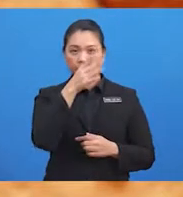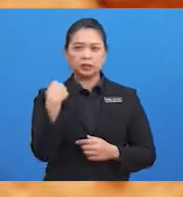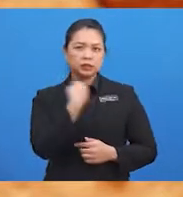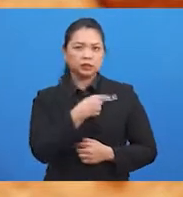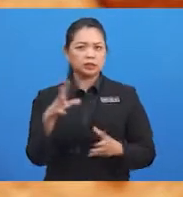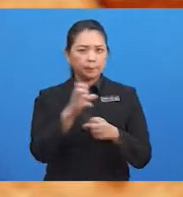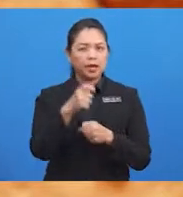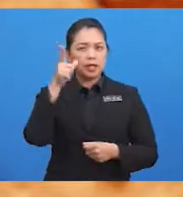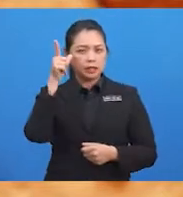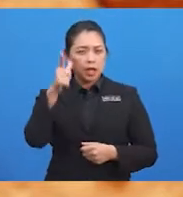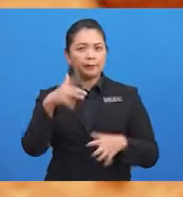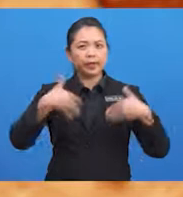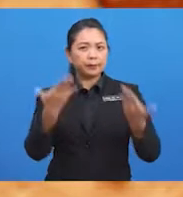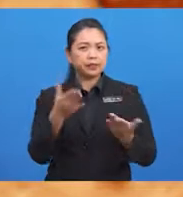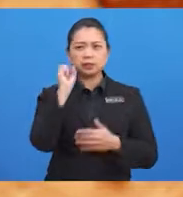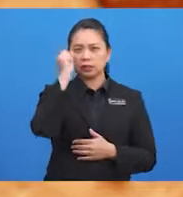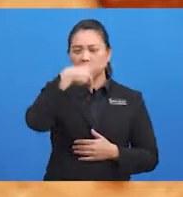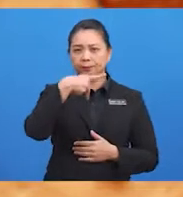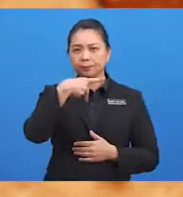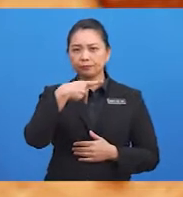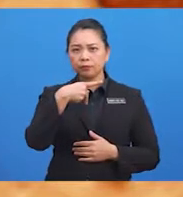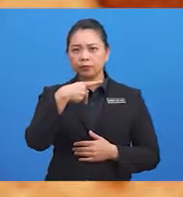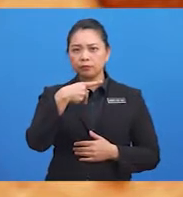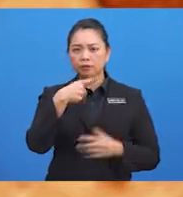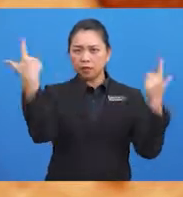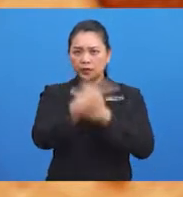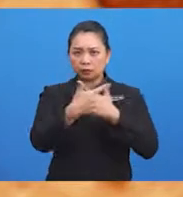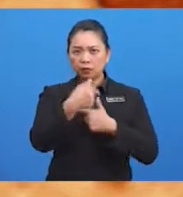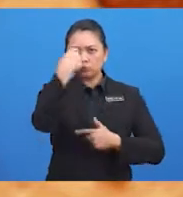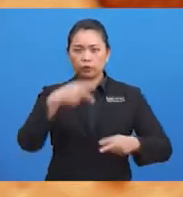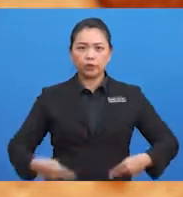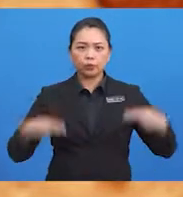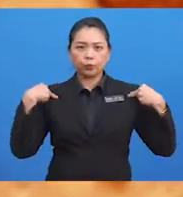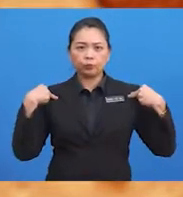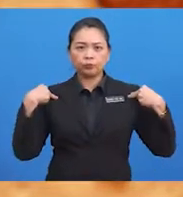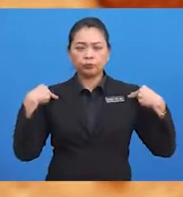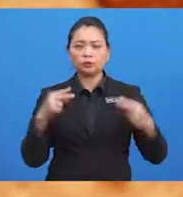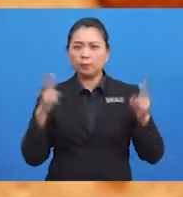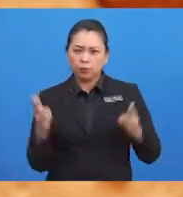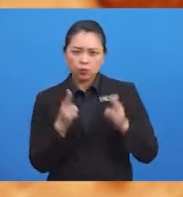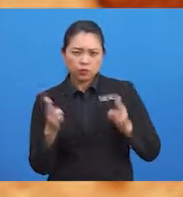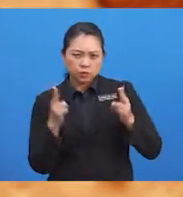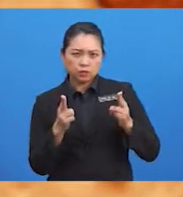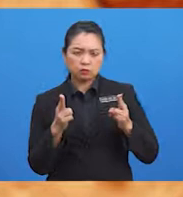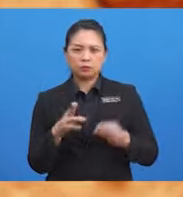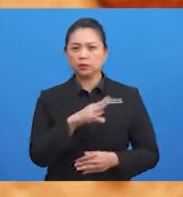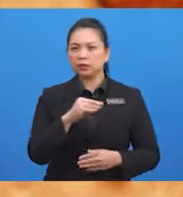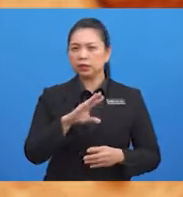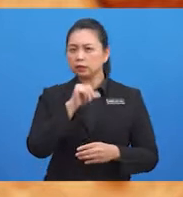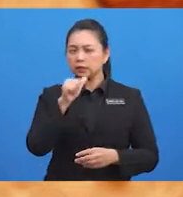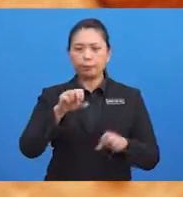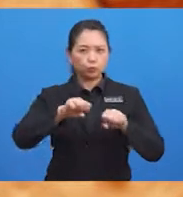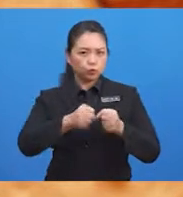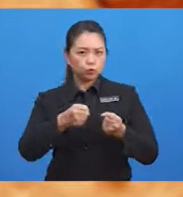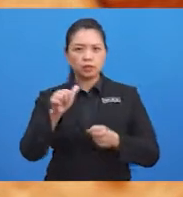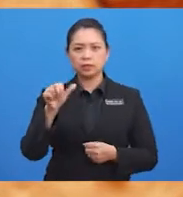sikap Parameswara dalam memperjuangkan hidup dan nilai-nilai seperti berusaha bersungguh-sungguh tidak berputus